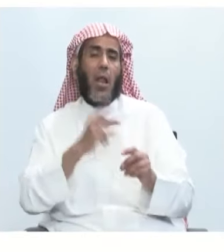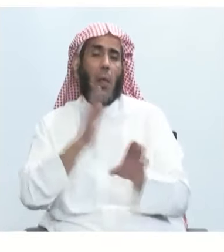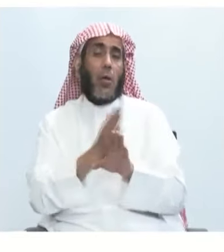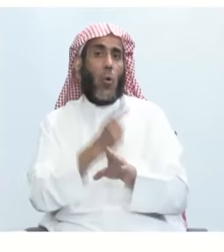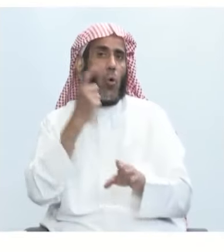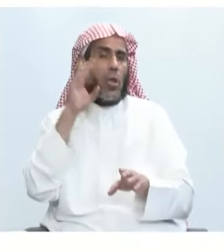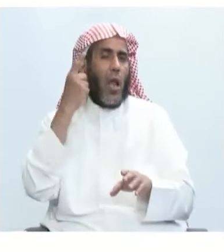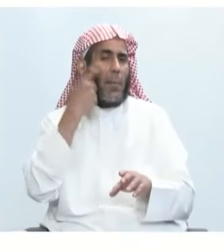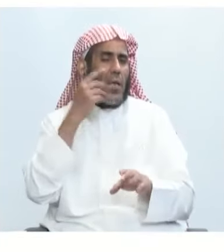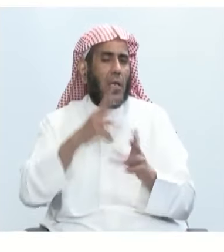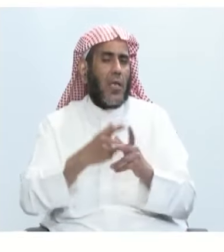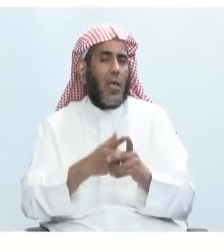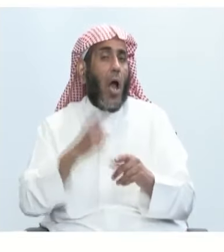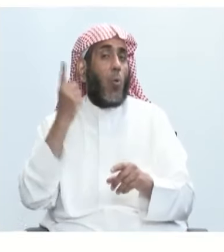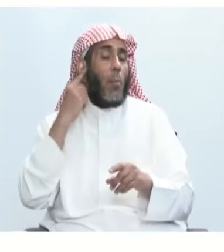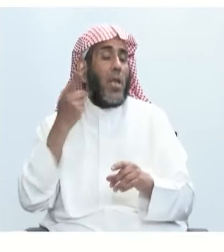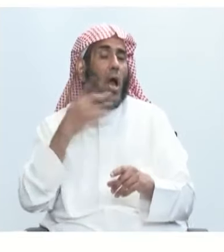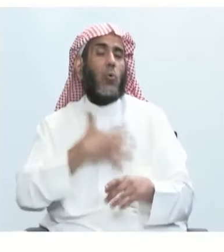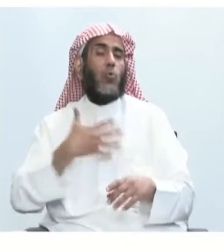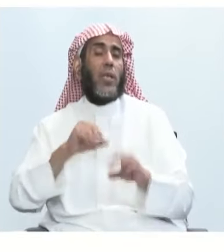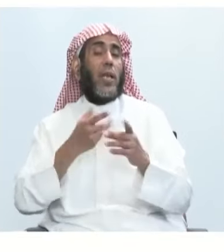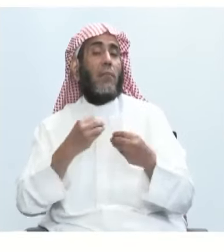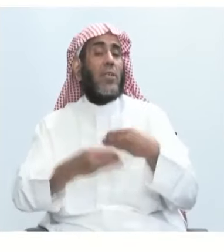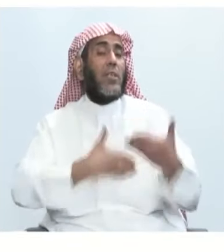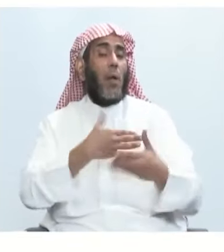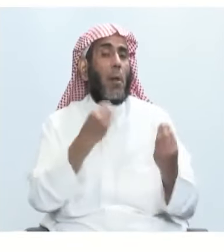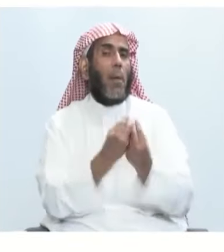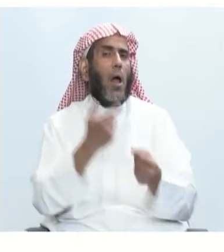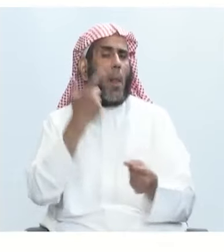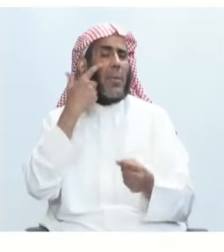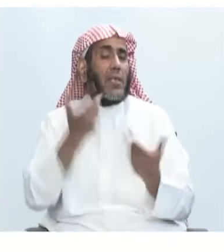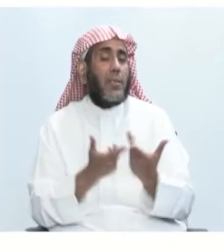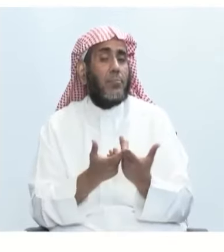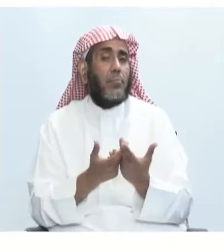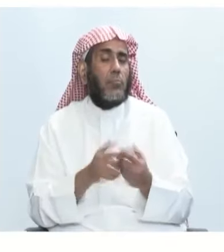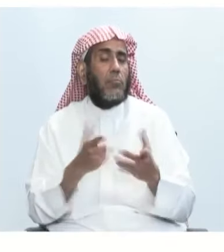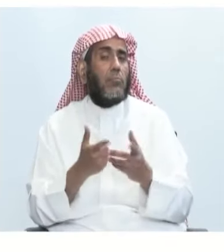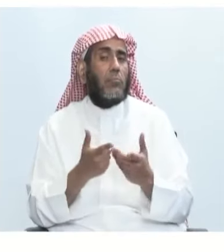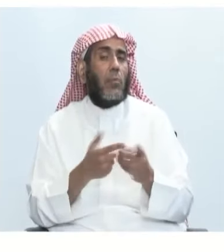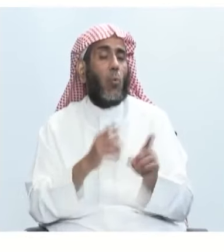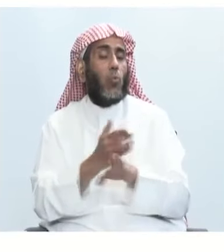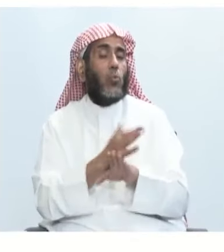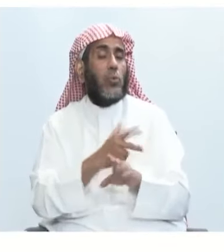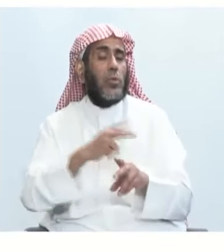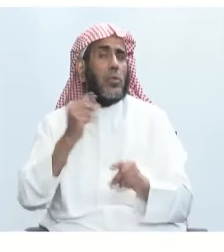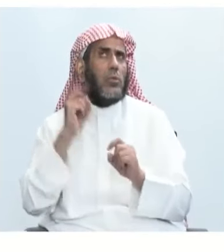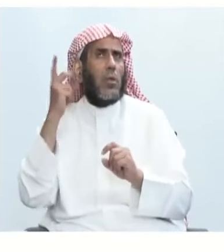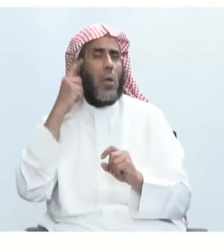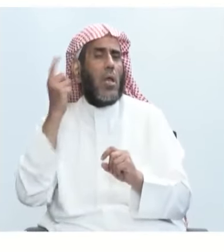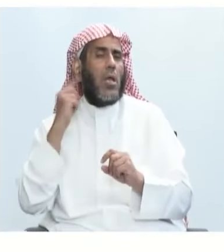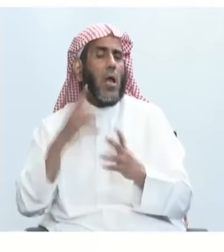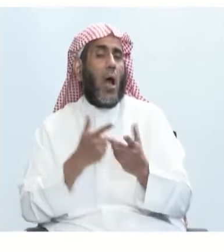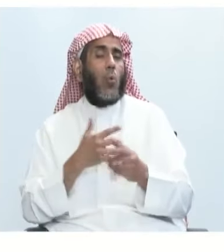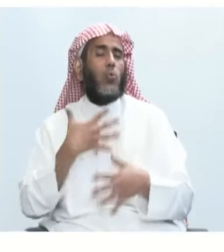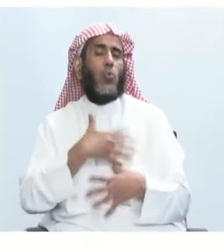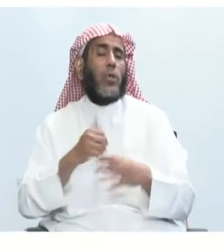ادراكي اما بصري او سمعي او شعوري كيف تتعامل معه اذا كان نمطه ادراكي بصري او كان نمطه ادراكي سمعي او كان نمط